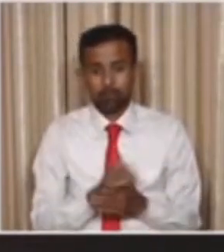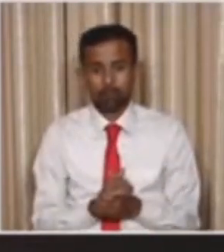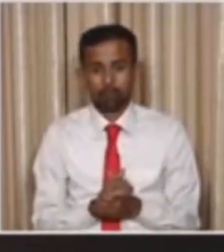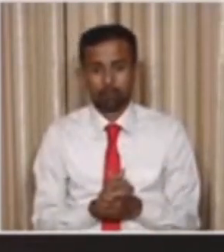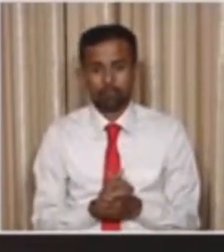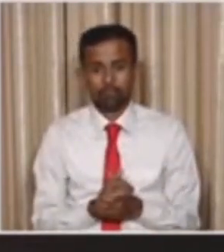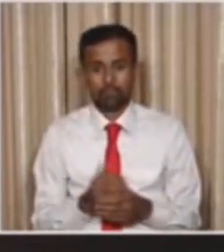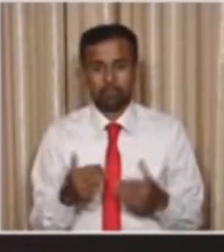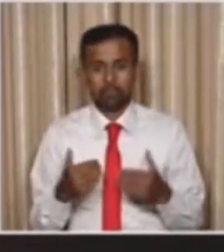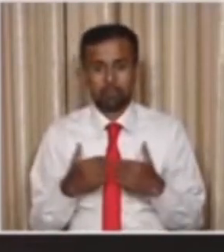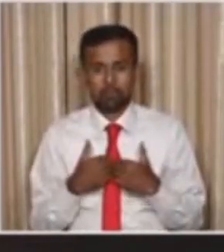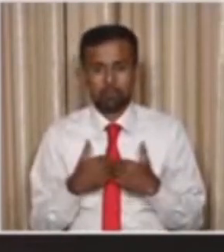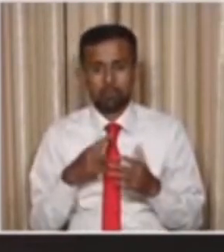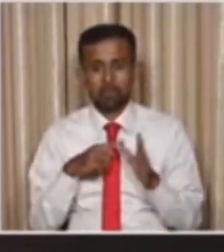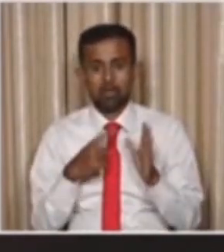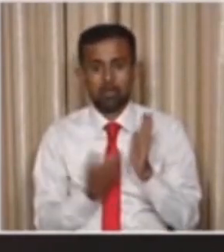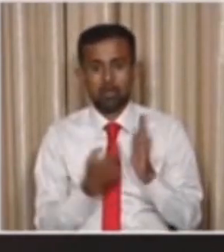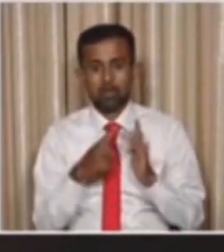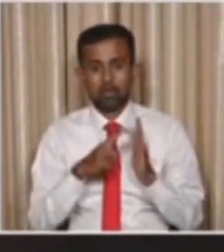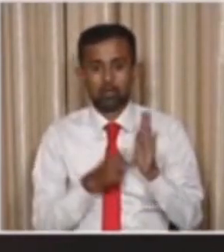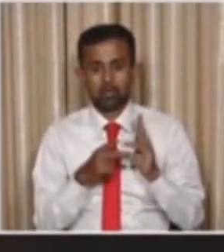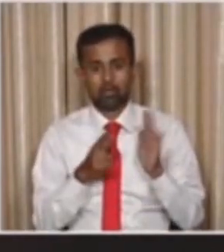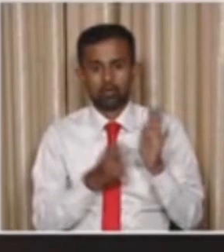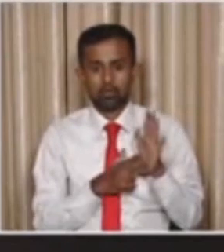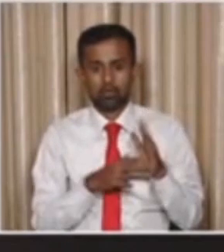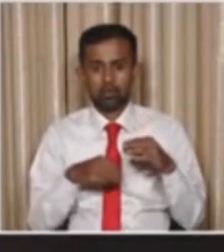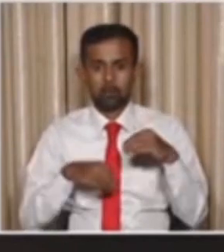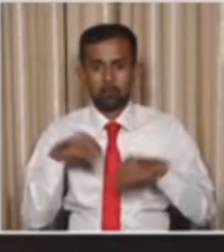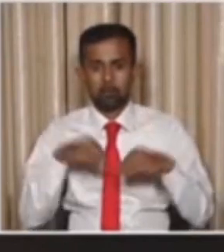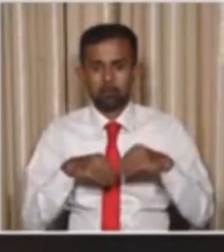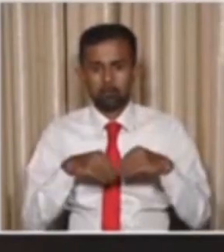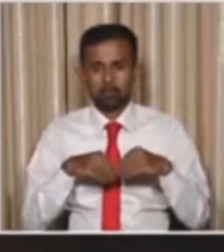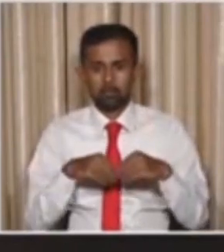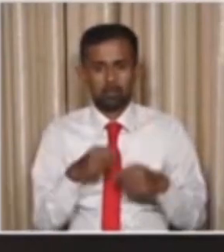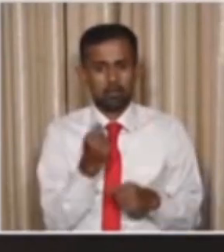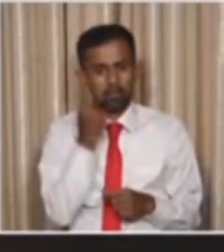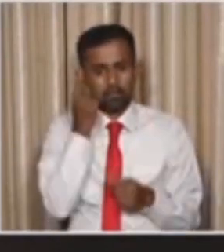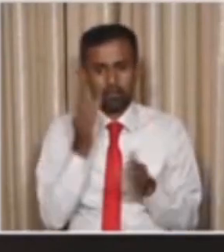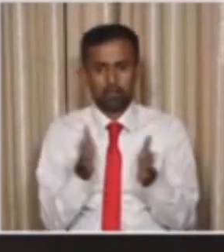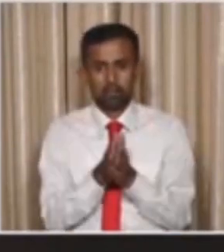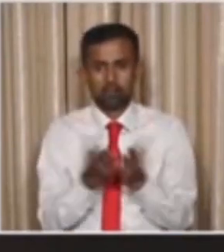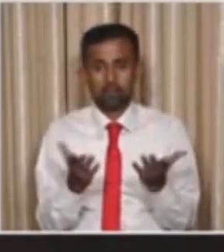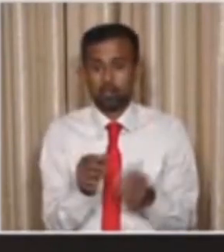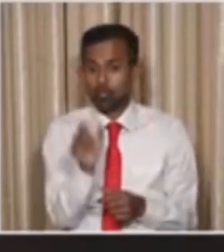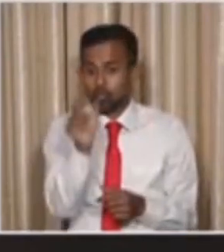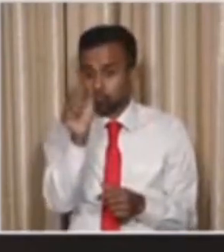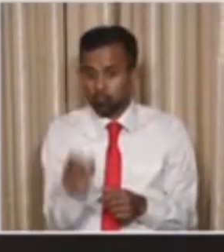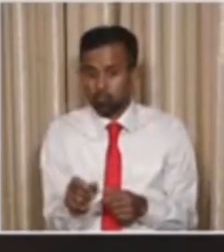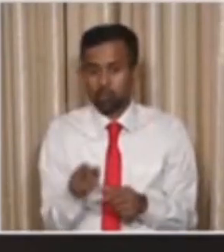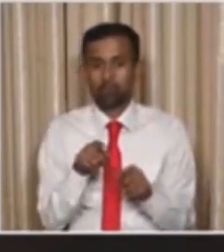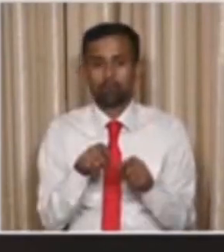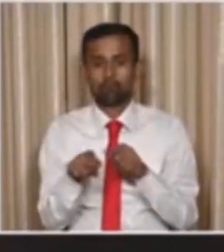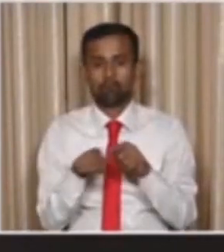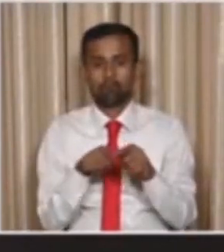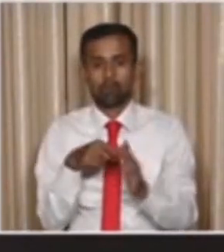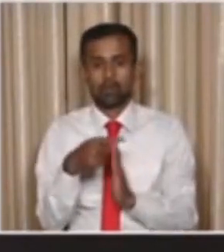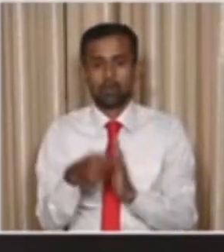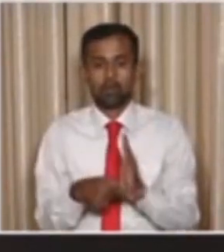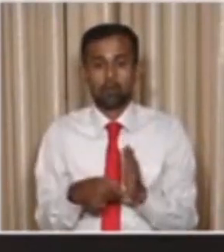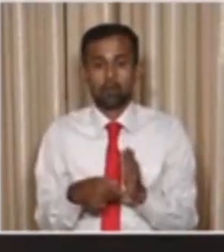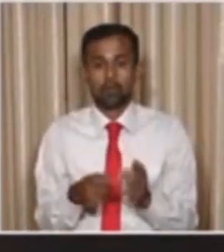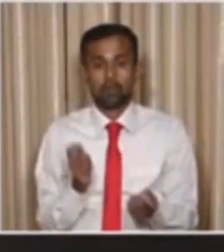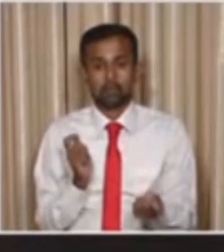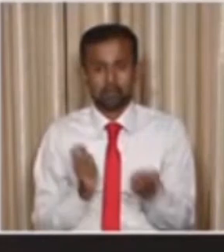මම ඒකට අර්ජුන රණතුංග මහත්තයා දේශපාලනේ මතයත් එක්ක අපි නැහැ නමුත් පුජ්‍යලයක් විදියට මෙරටේ ක්‍රිකට්